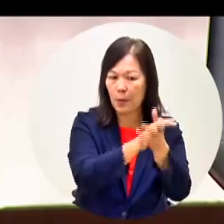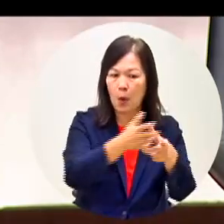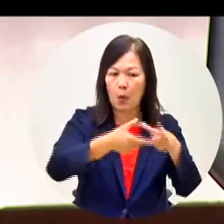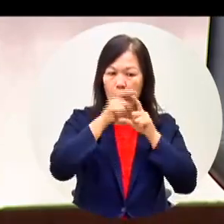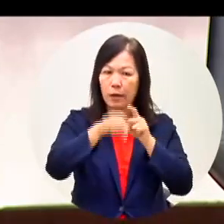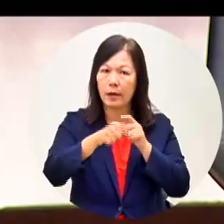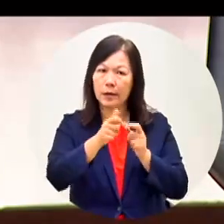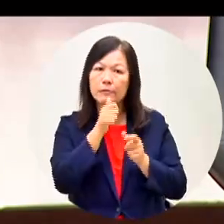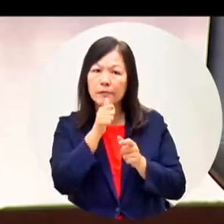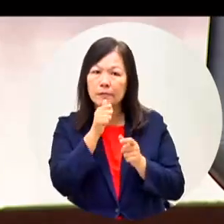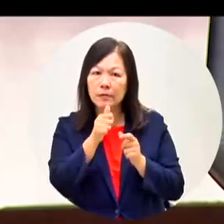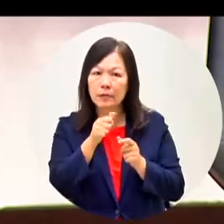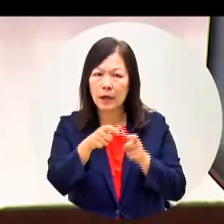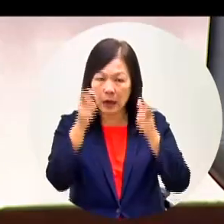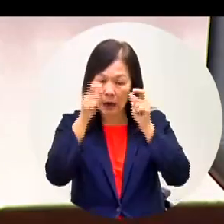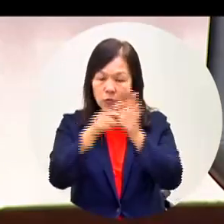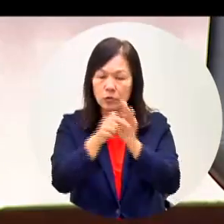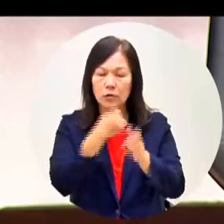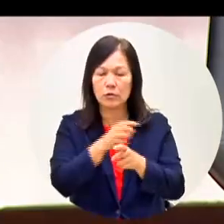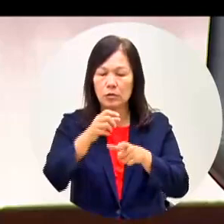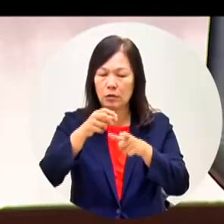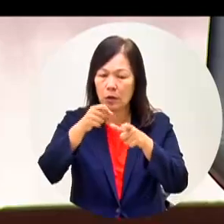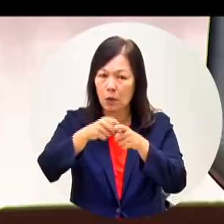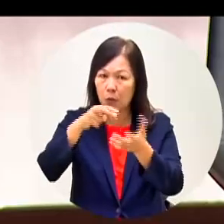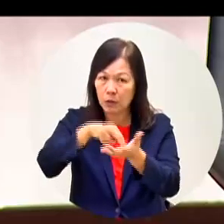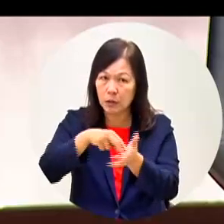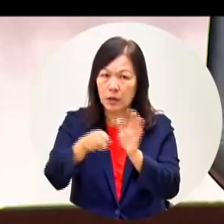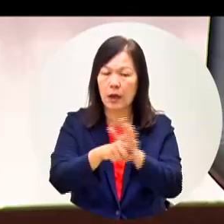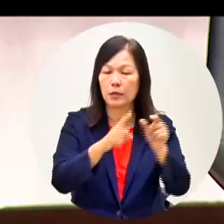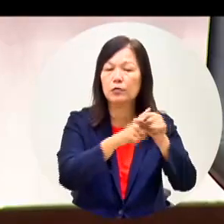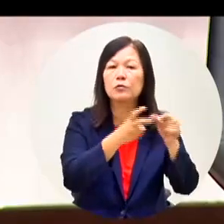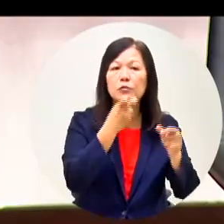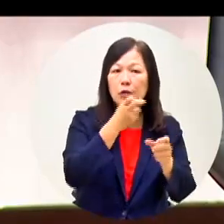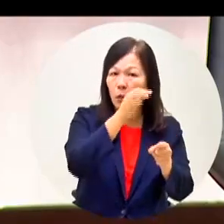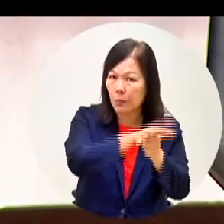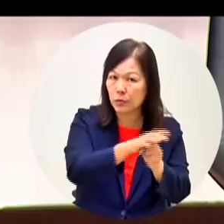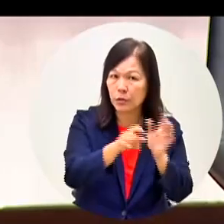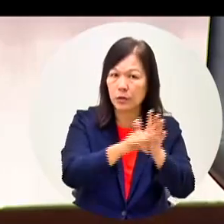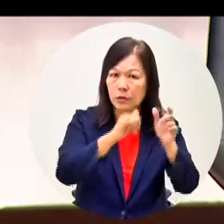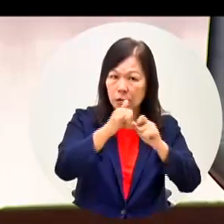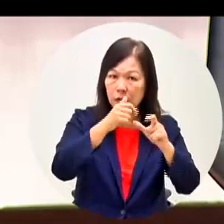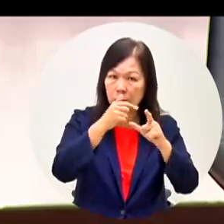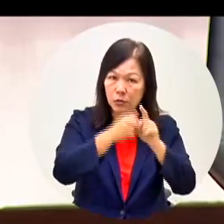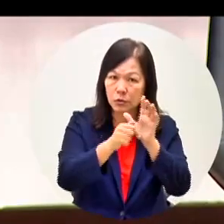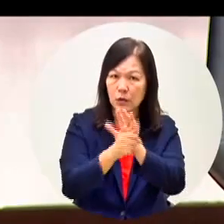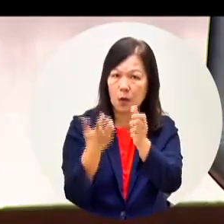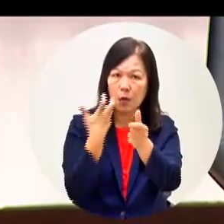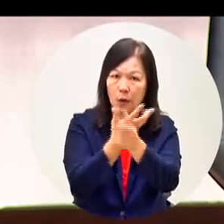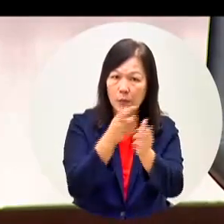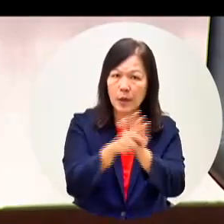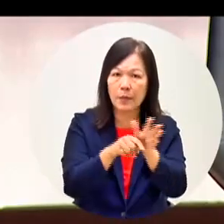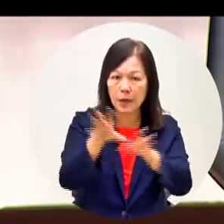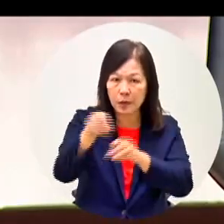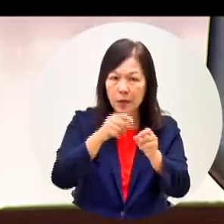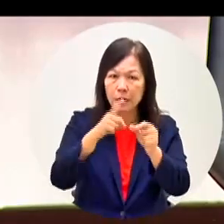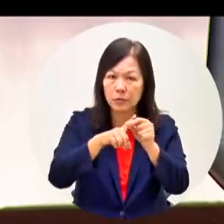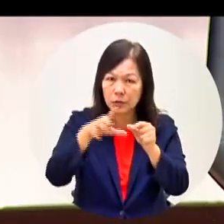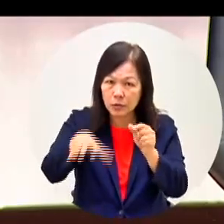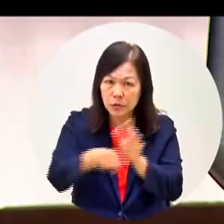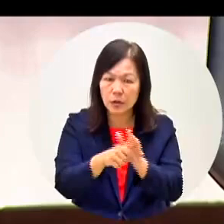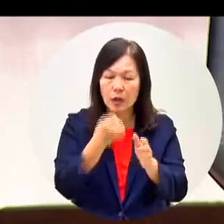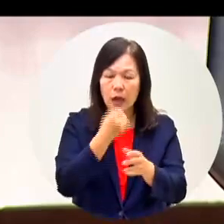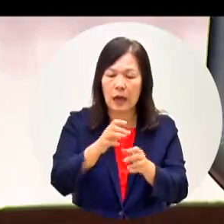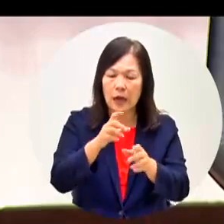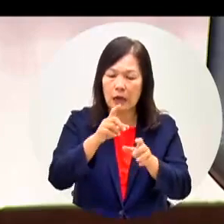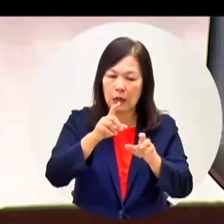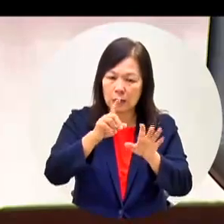园，甚至中央有补助的社区公共托育家园、育儿资源中心、非营利幼儿园，这都是未来我